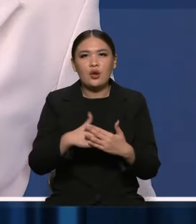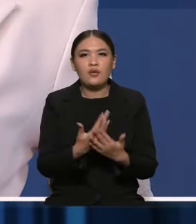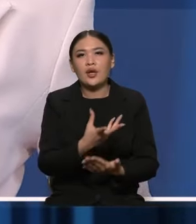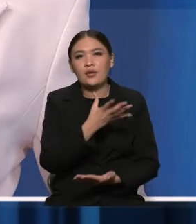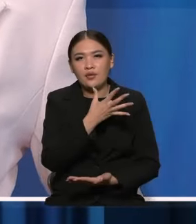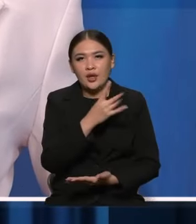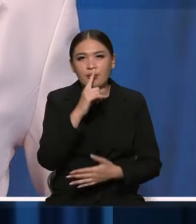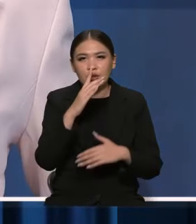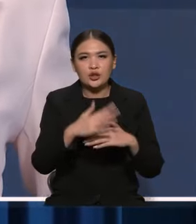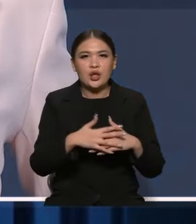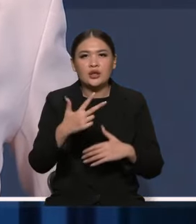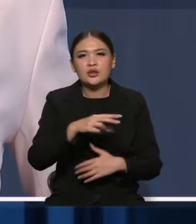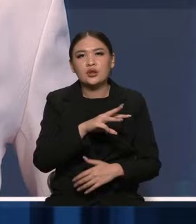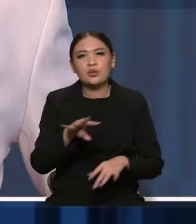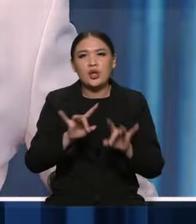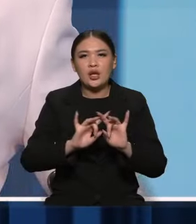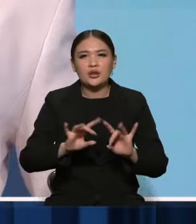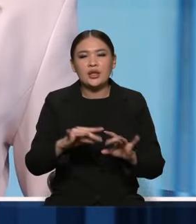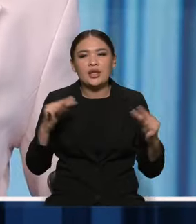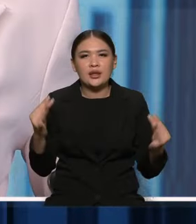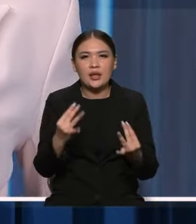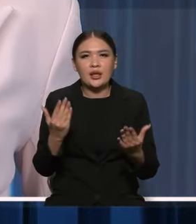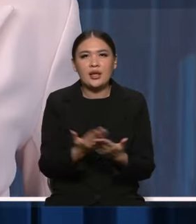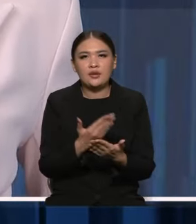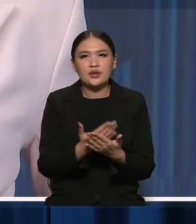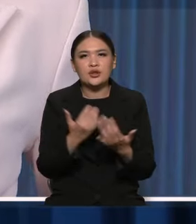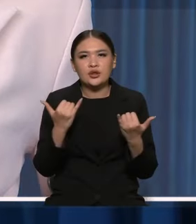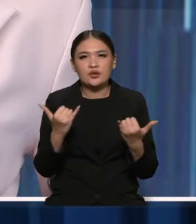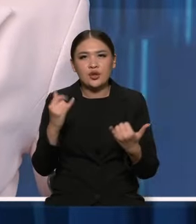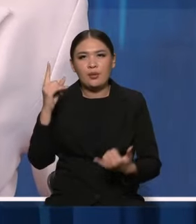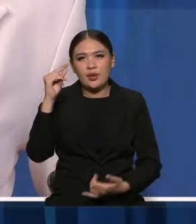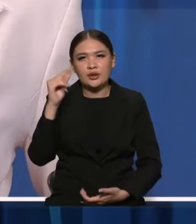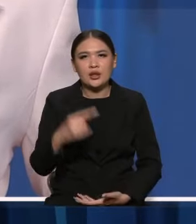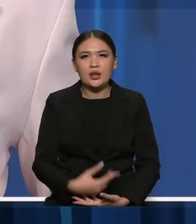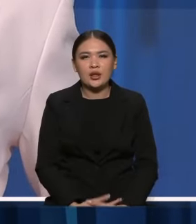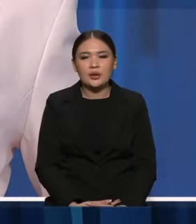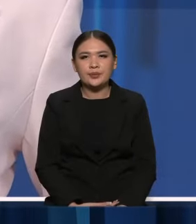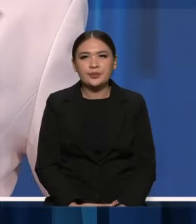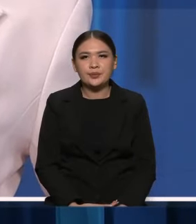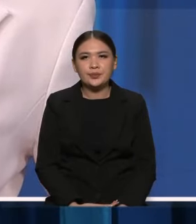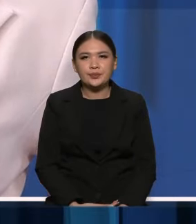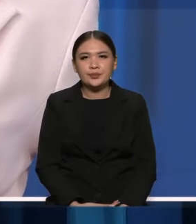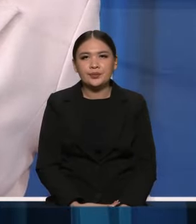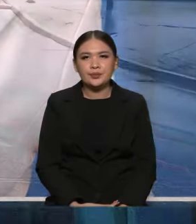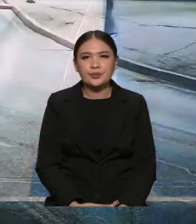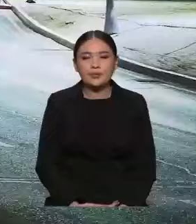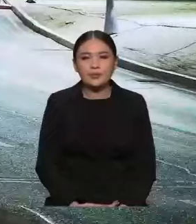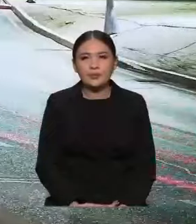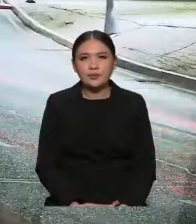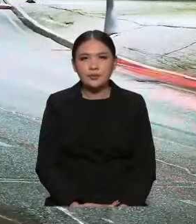«Новое время». В ближайшие полчаса расскажем о самых интересных новостях сегодняшнего понедельника. В студии Ульяна Ашымова.